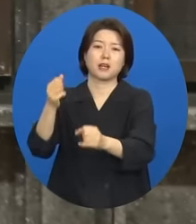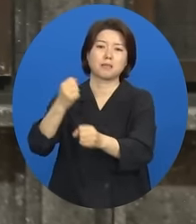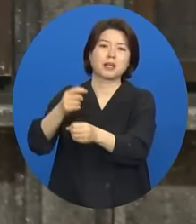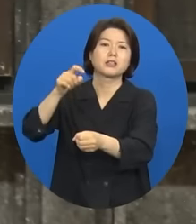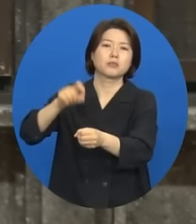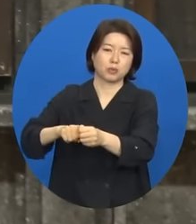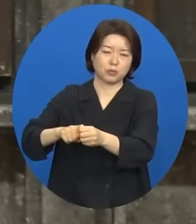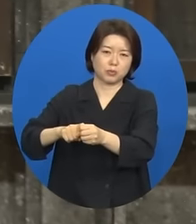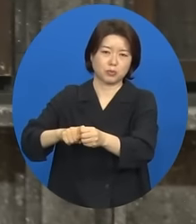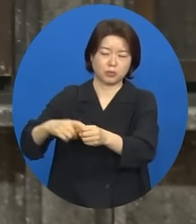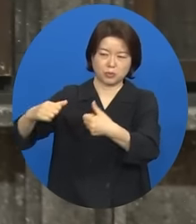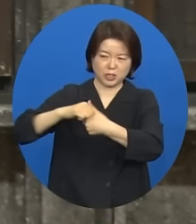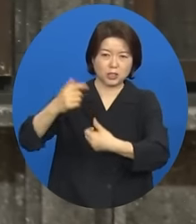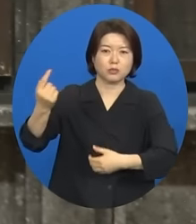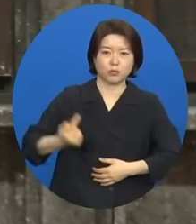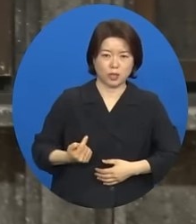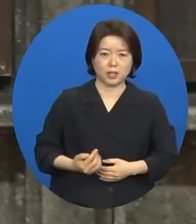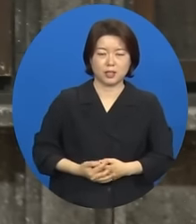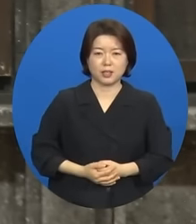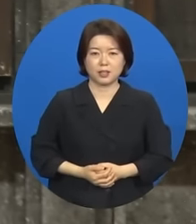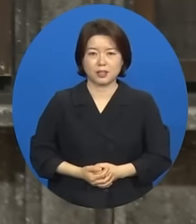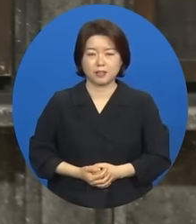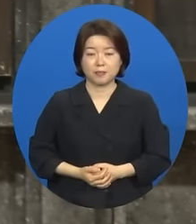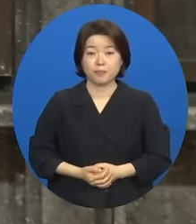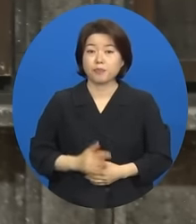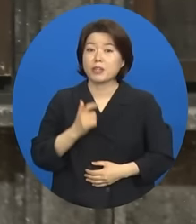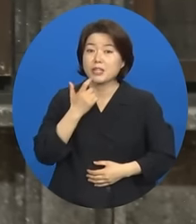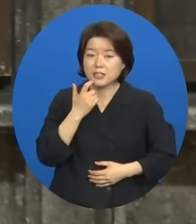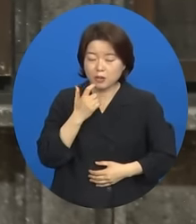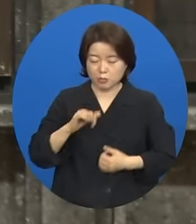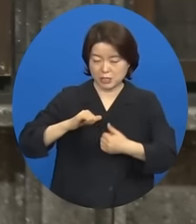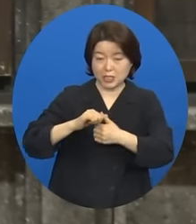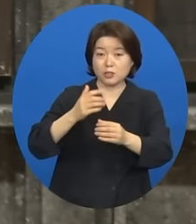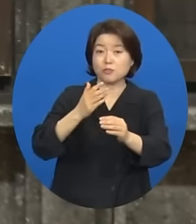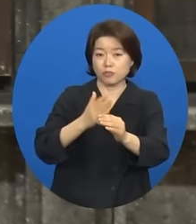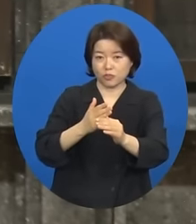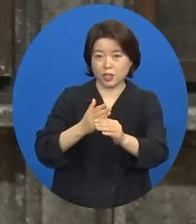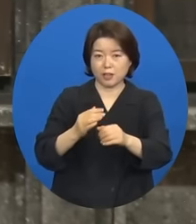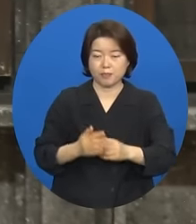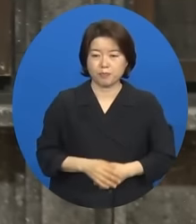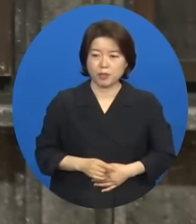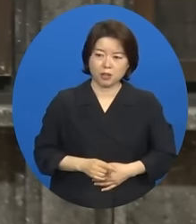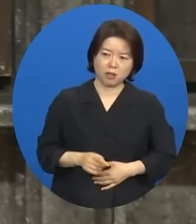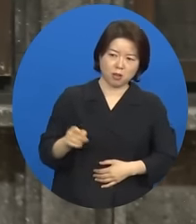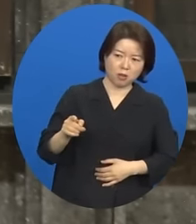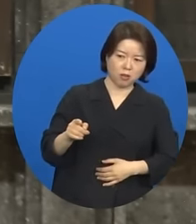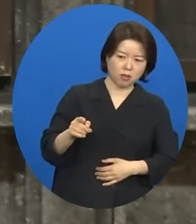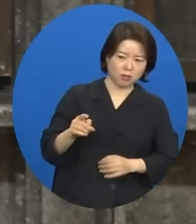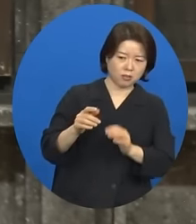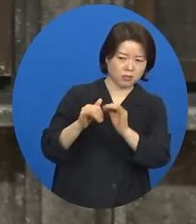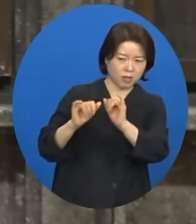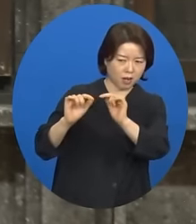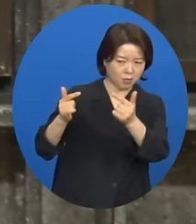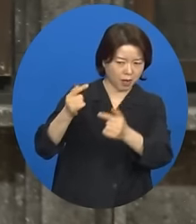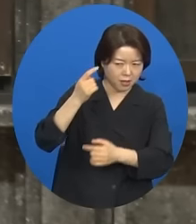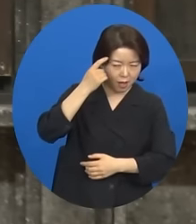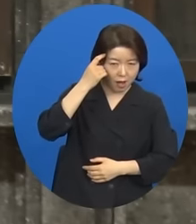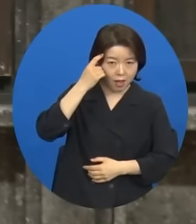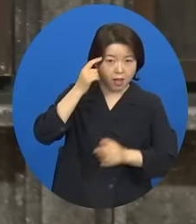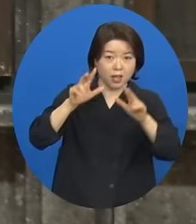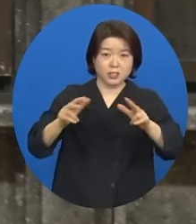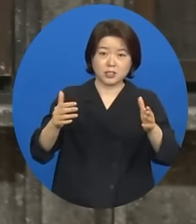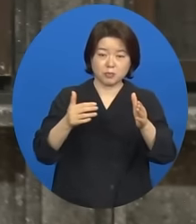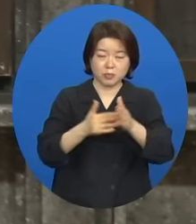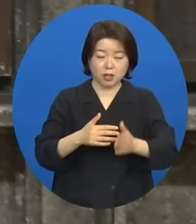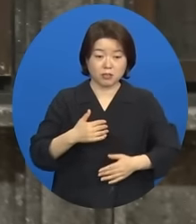씨름을 걸어오신 거예요. 그러니까 야곱도 씨름을 하다가 이 사람이 아닌 걸 알았어요. 지금까지 자기 인생에